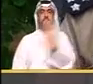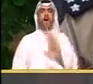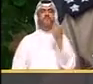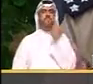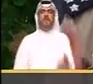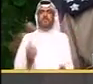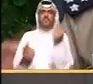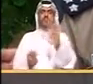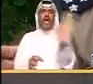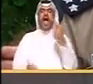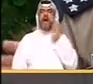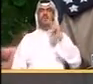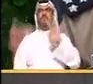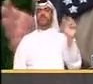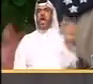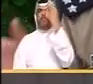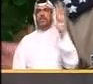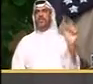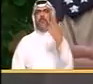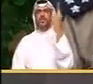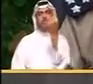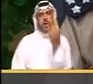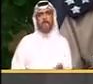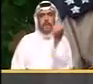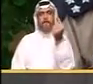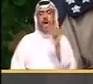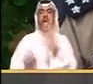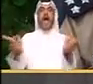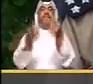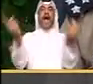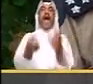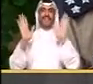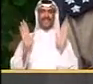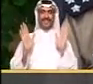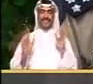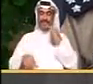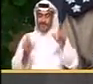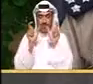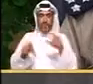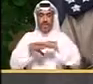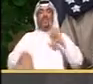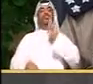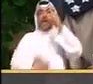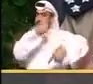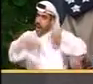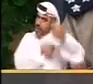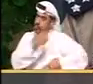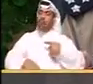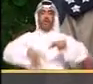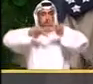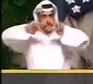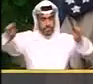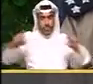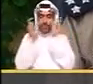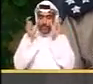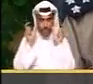الاستباقية الاحترازية أو الوقائية اللي قاعد تكون فيها وزارة الداخلية في هذا الاتجاه، ماضين في هذا الاتجاه وماضين في